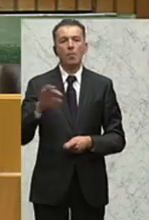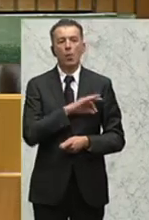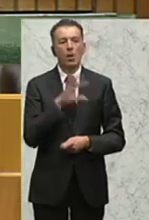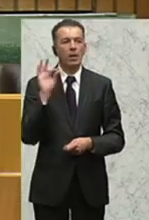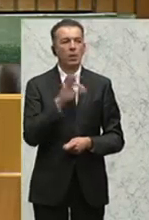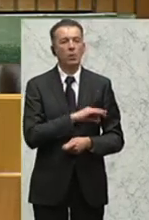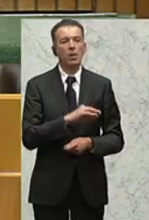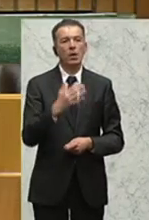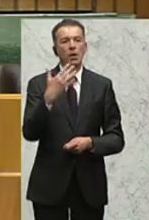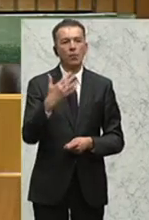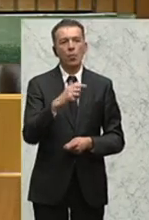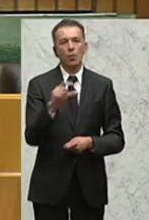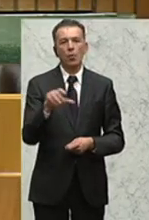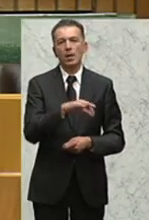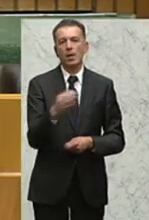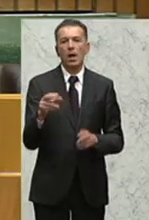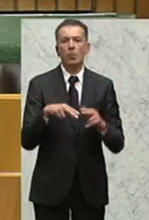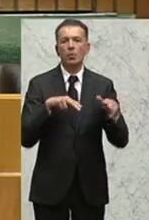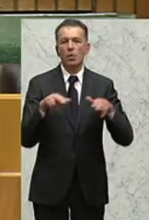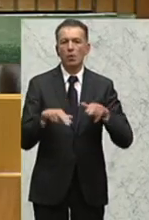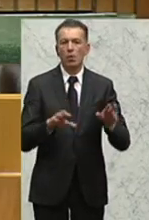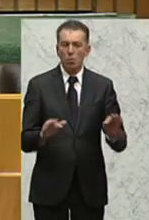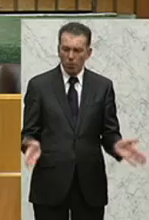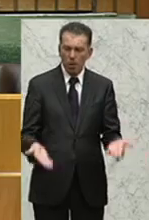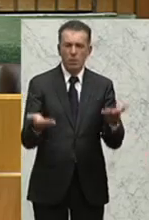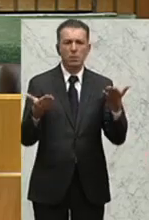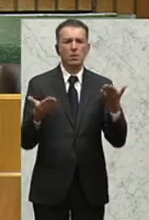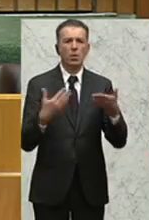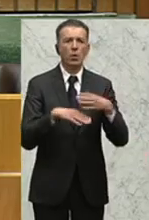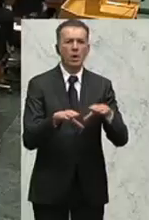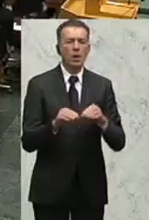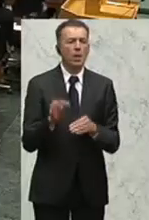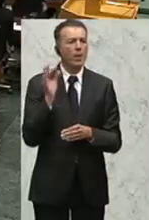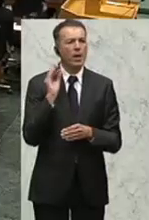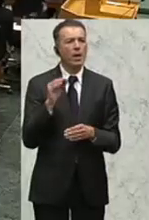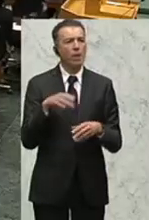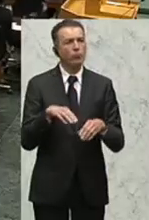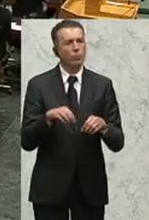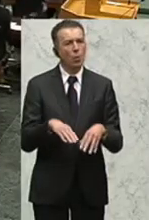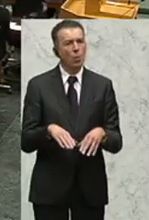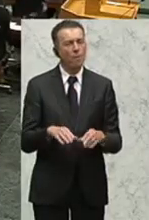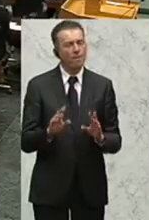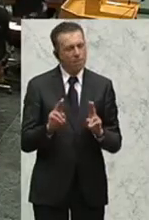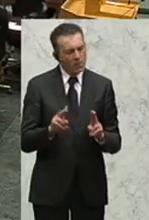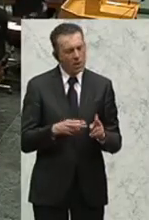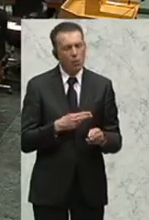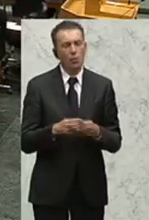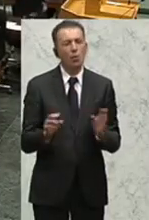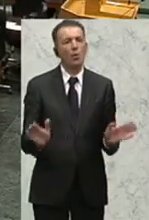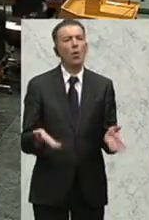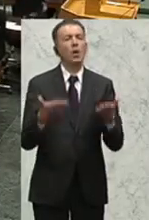Kollegen betreffend 500 Tage Bundesregierung tut was unternehmerinnentum effektiv fördern wer